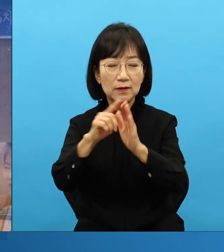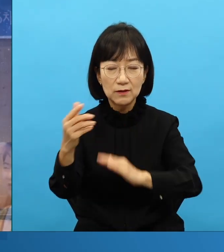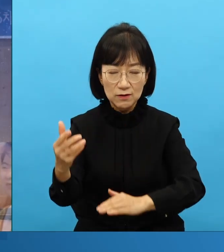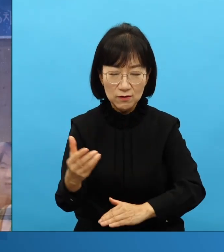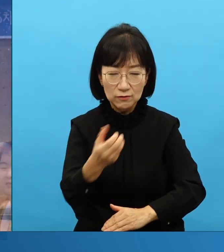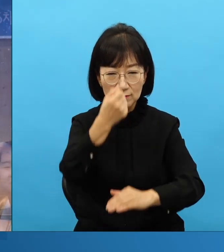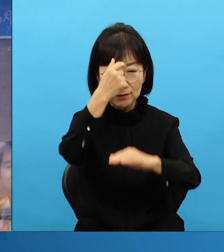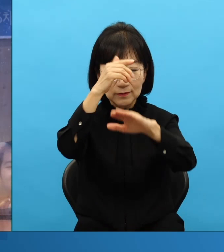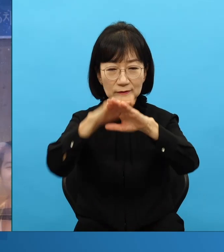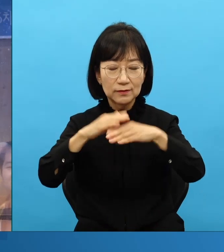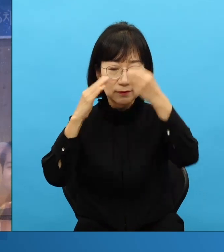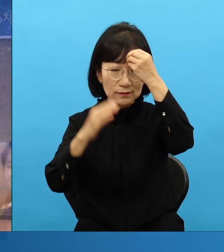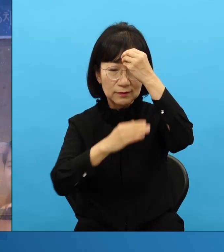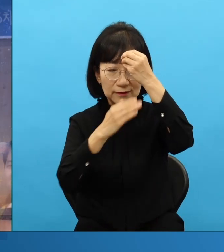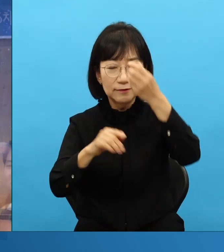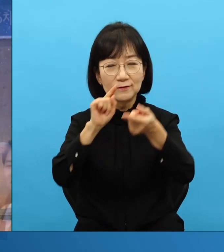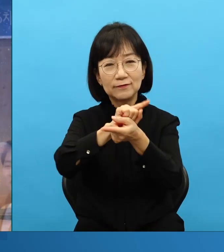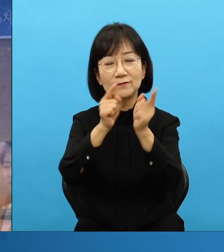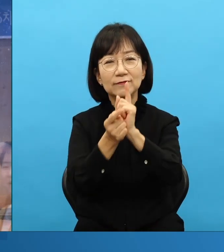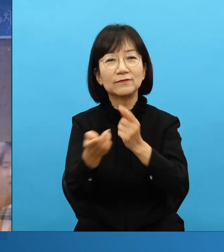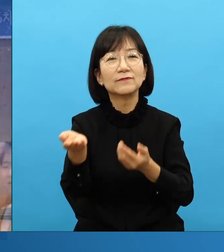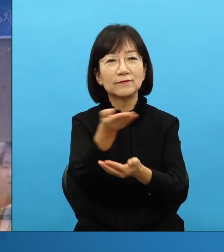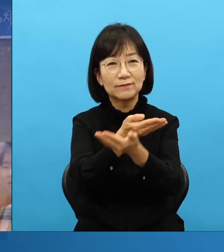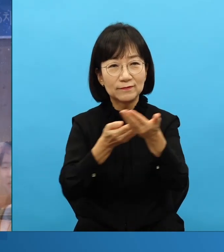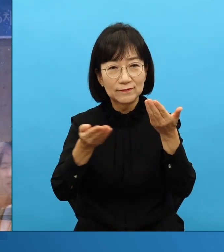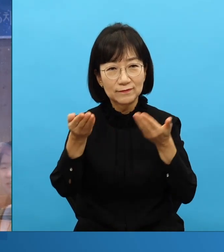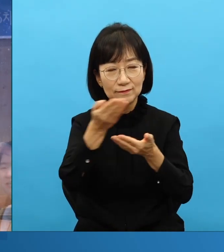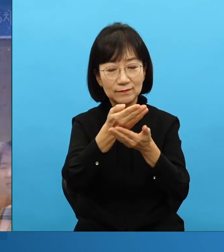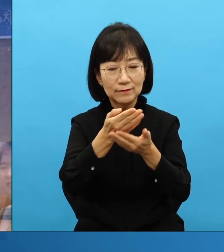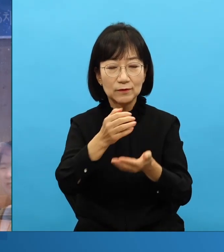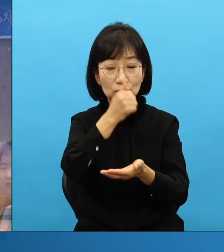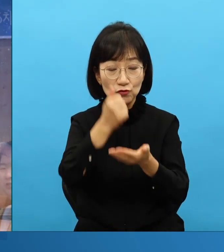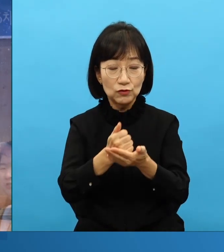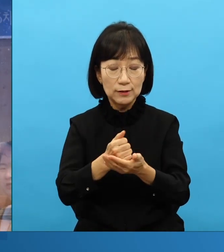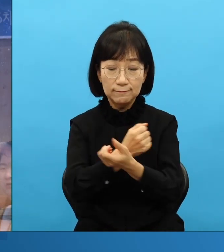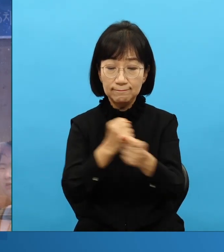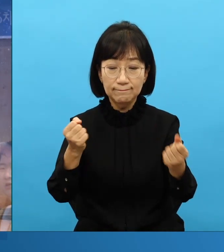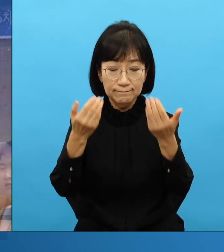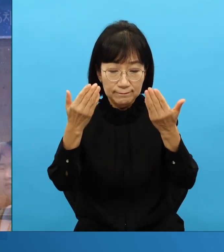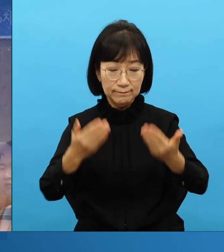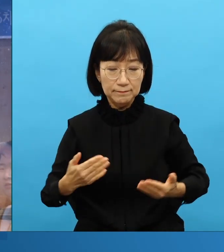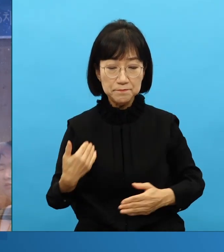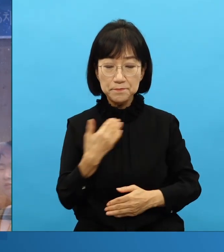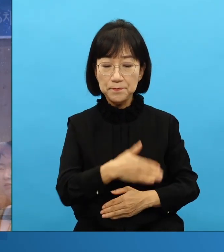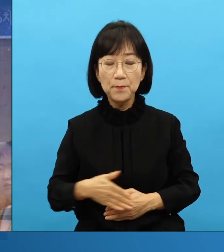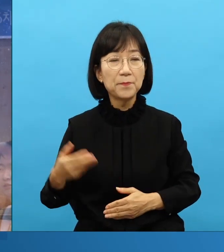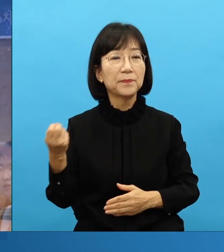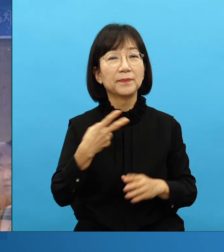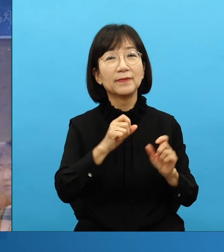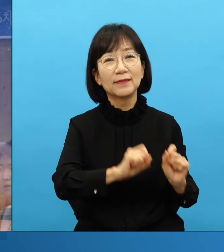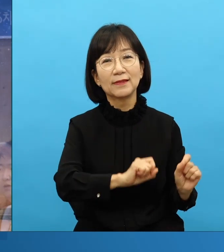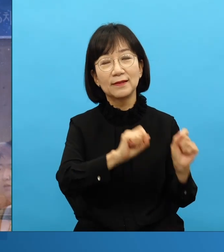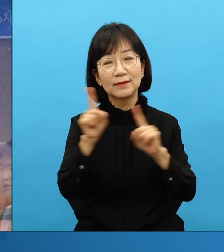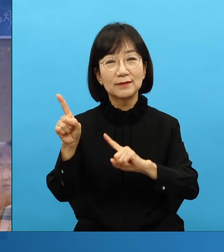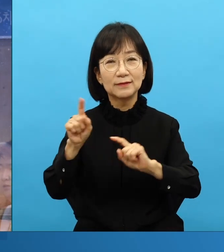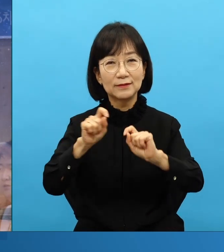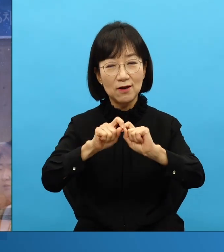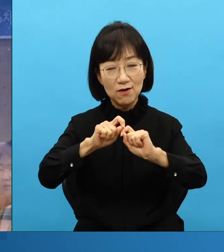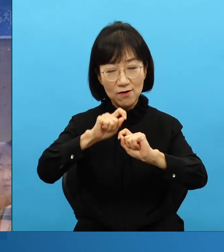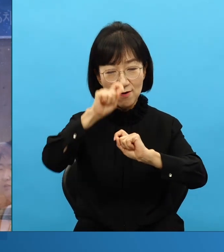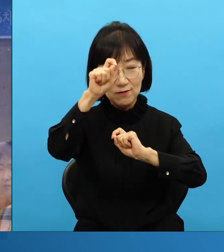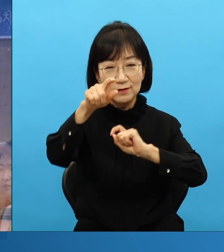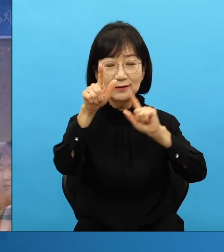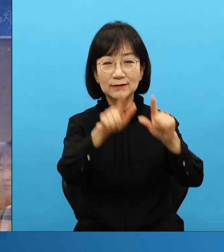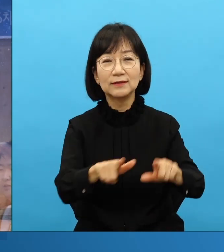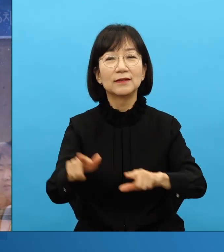거룩한 공예와 성도가 서로 교통하는 것과 죄를 사하여 주시는 것과 몸이 다시 사는 것과